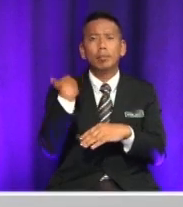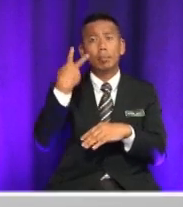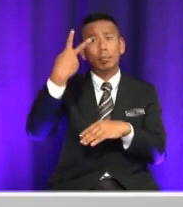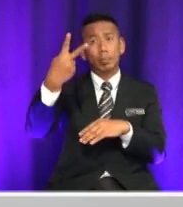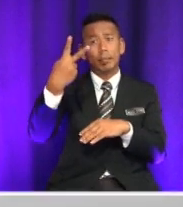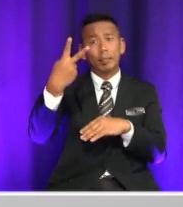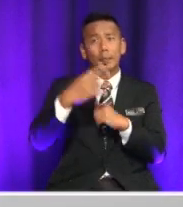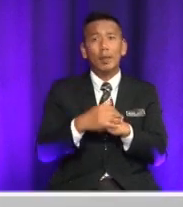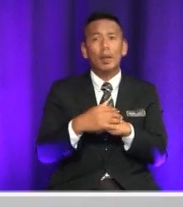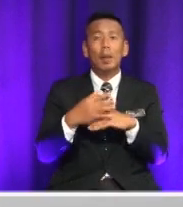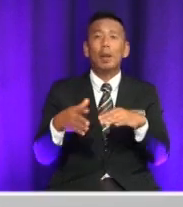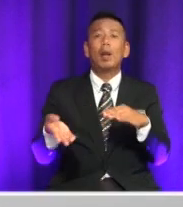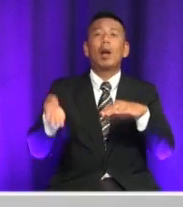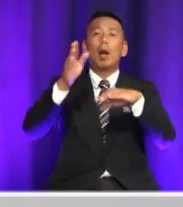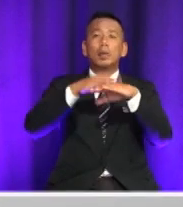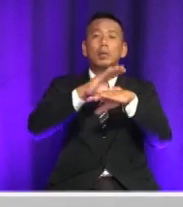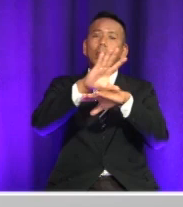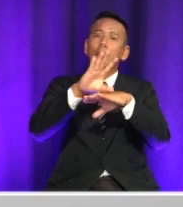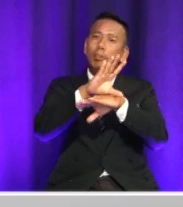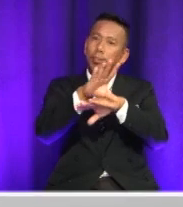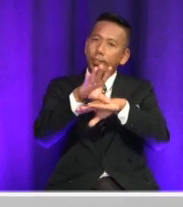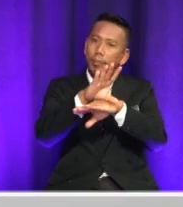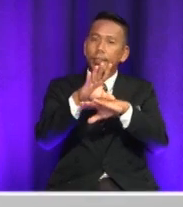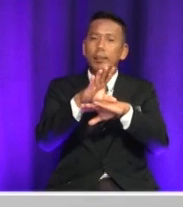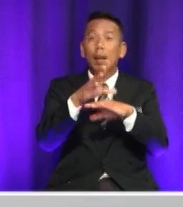coklat acuan bahwa coklat salutan